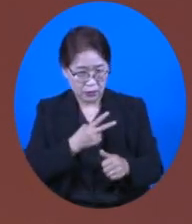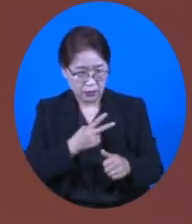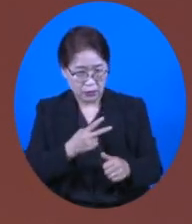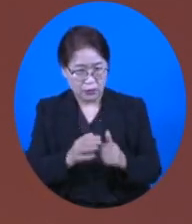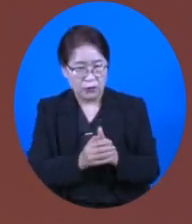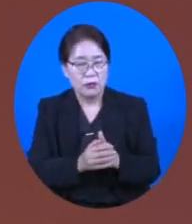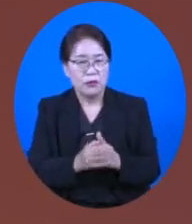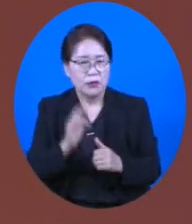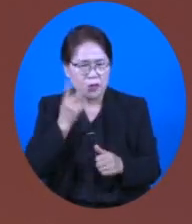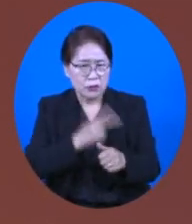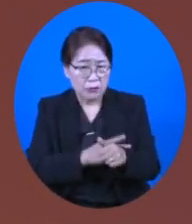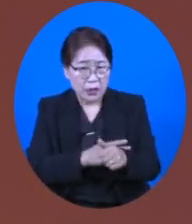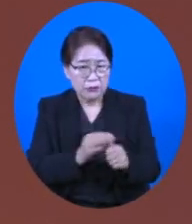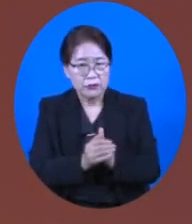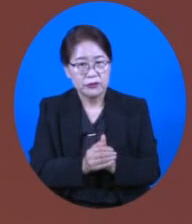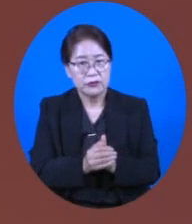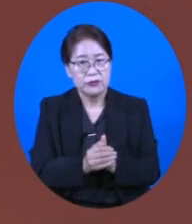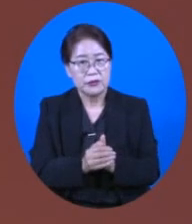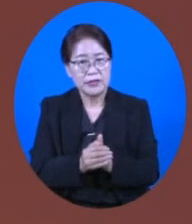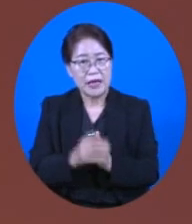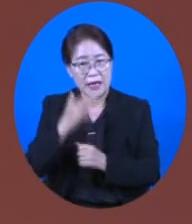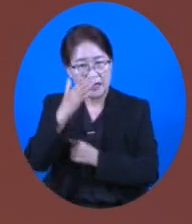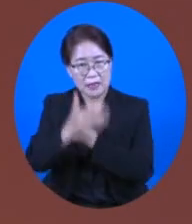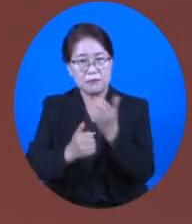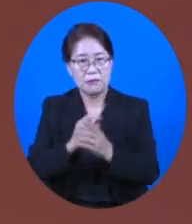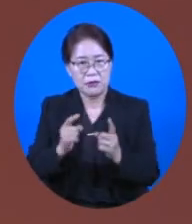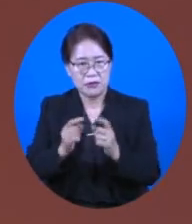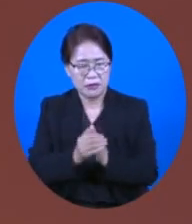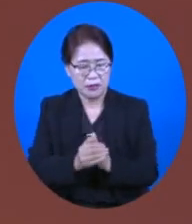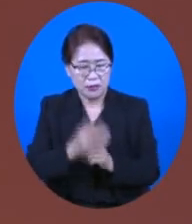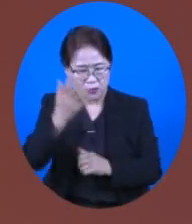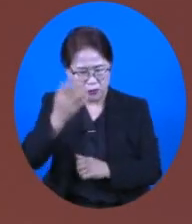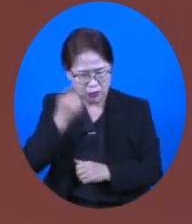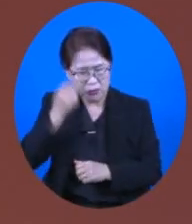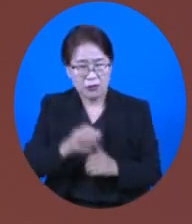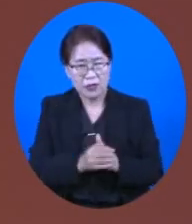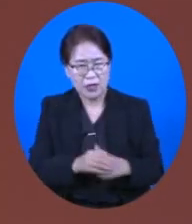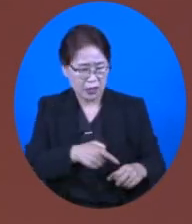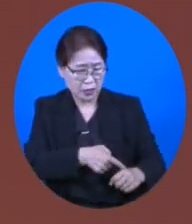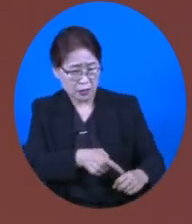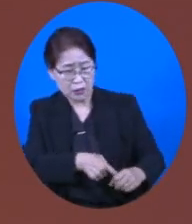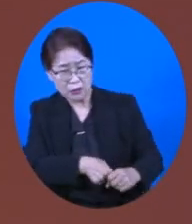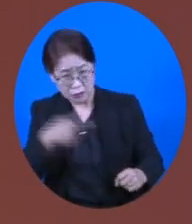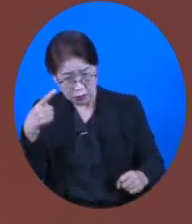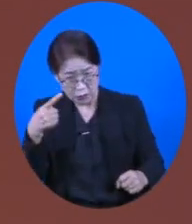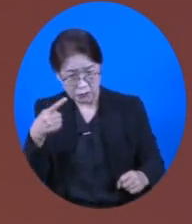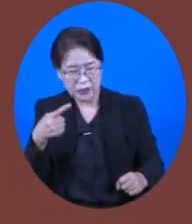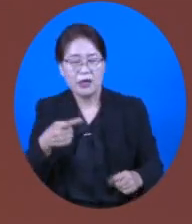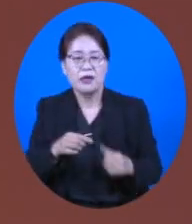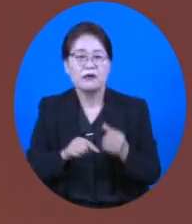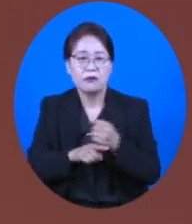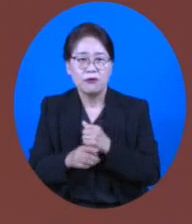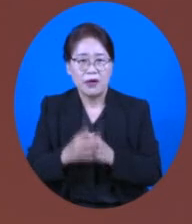5장 17절에서 하나님의 말씀을 성령의 검이라고 말했어요. 히브리서 기자는 하나님의